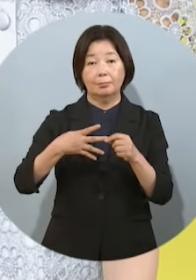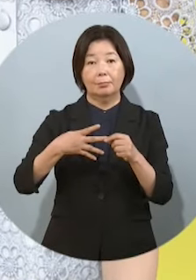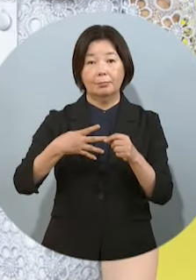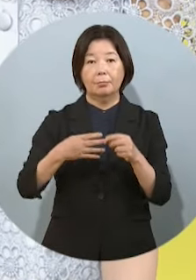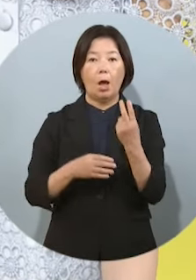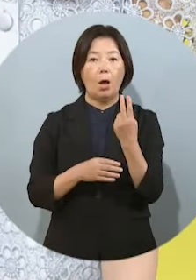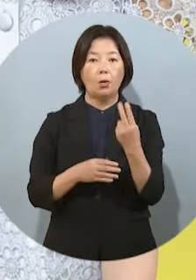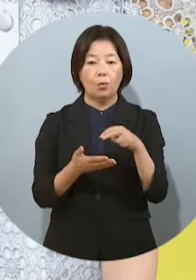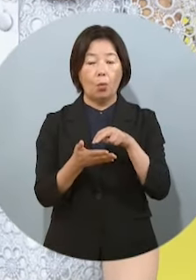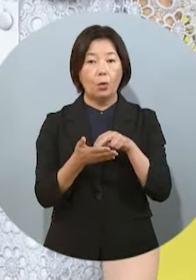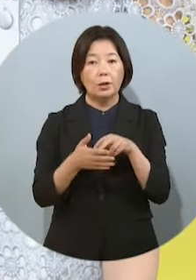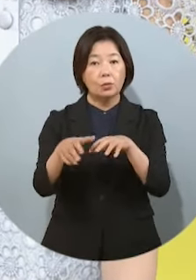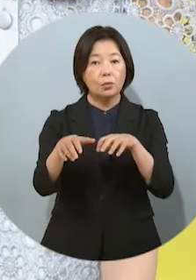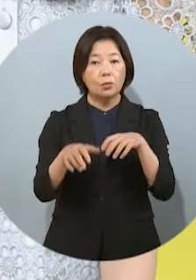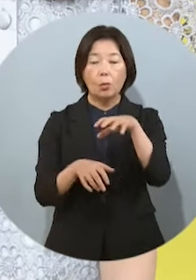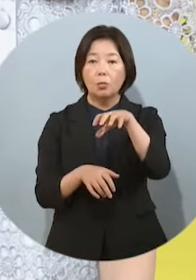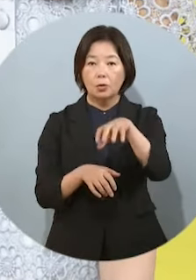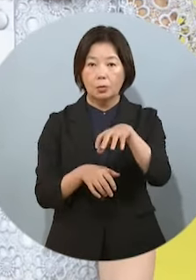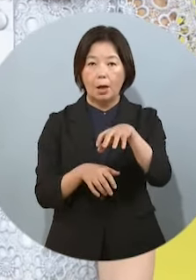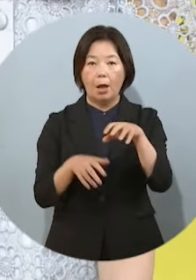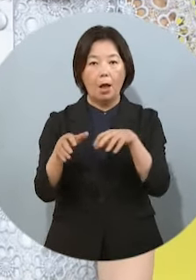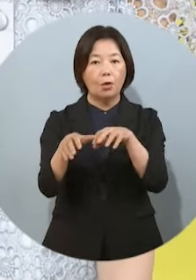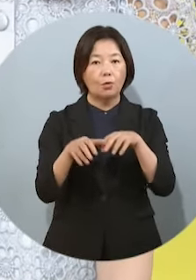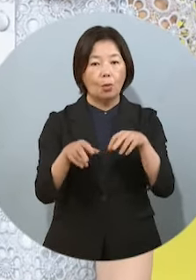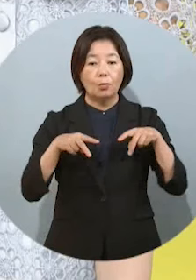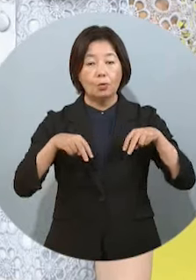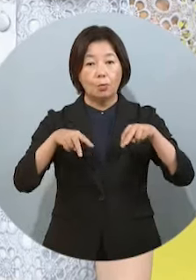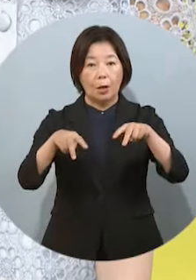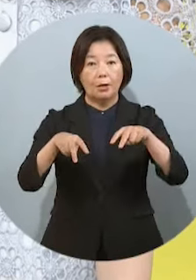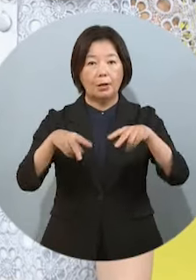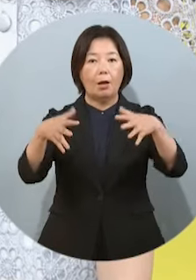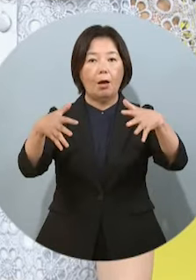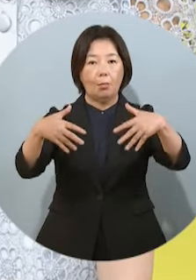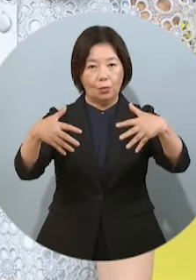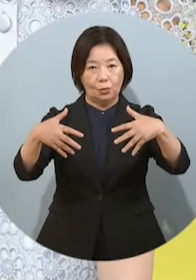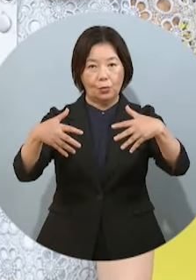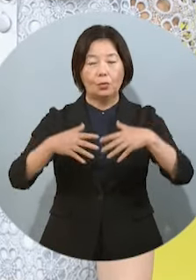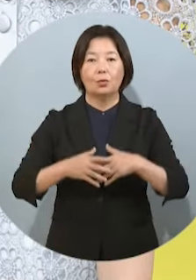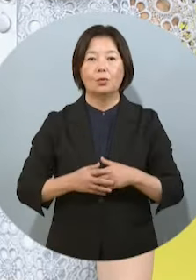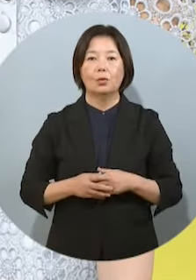都立動物園では動物園ボランティアを募集しています。